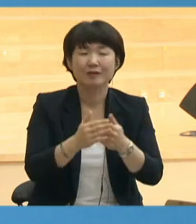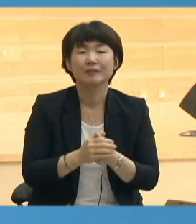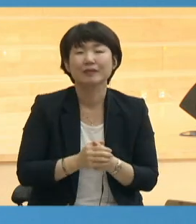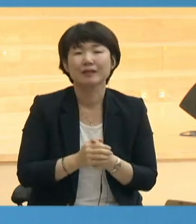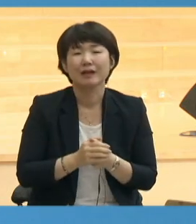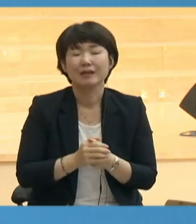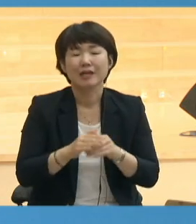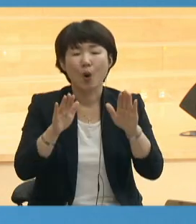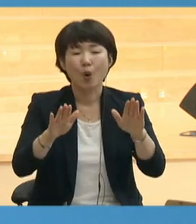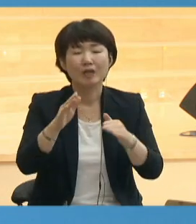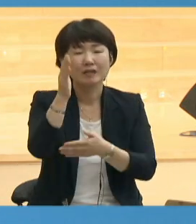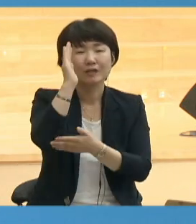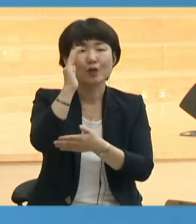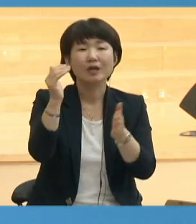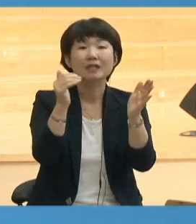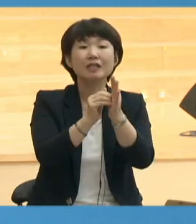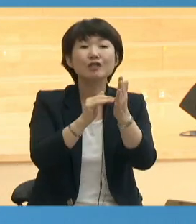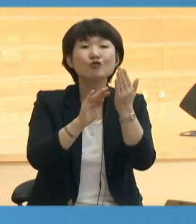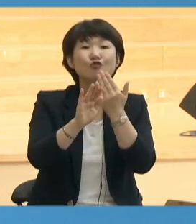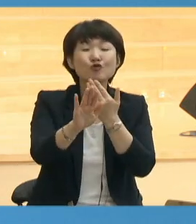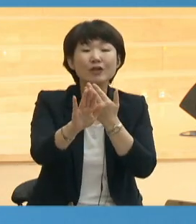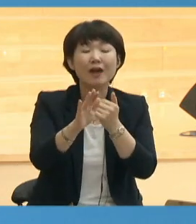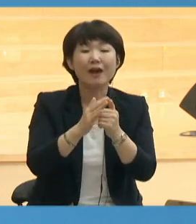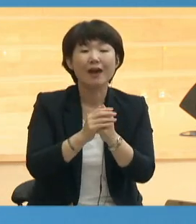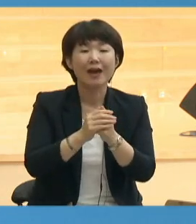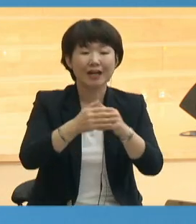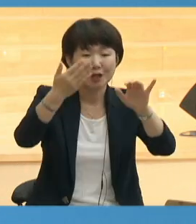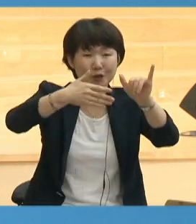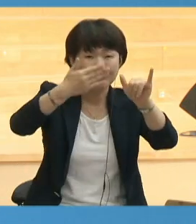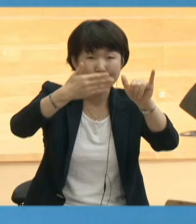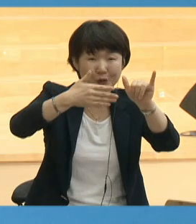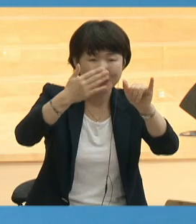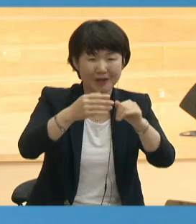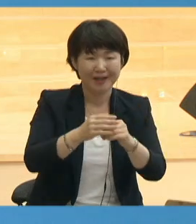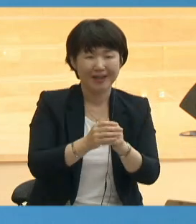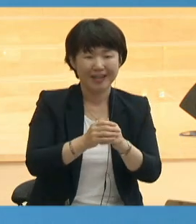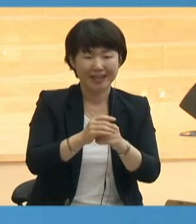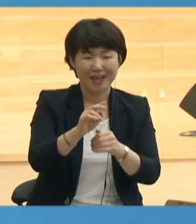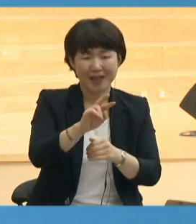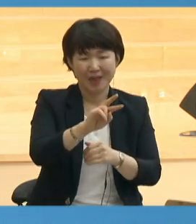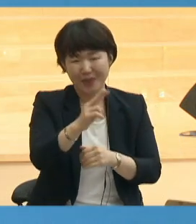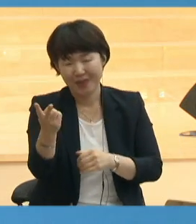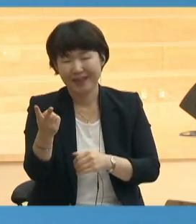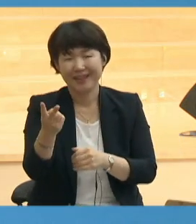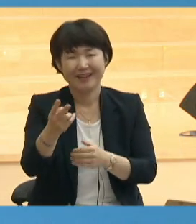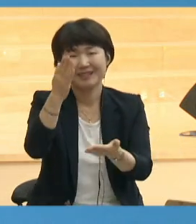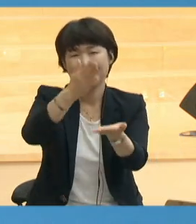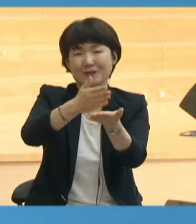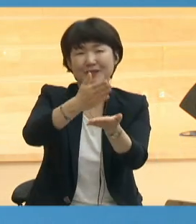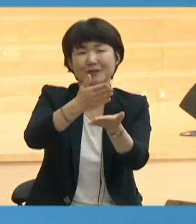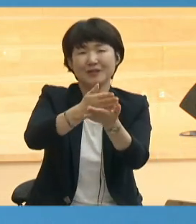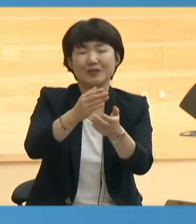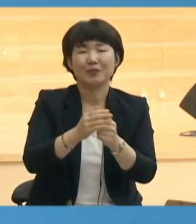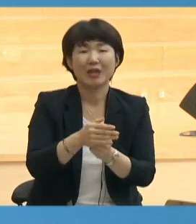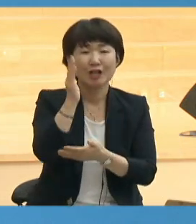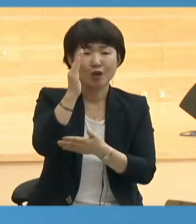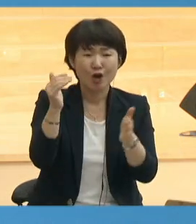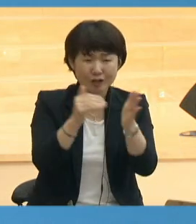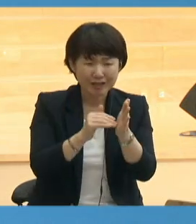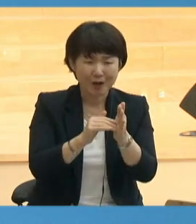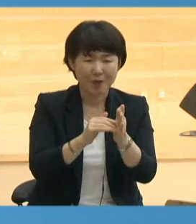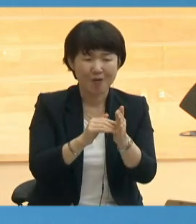설교 끝나고 채널 바꾸는 사람 진짜 없었으면 좋겠습니다 예 목사로서